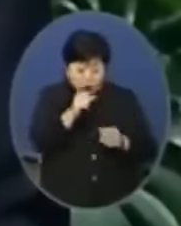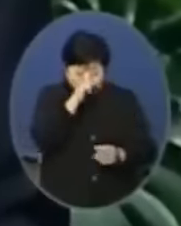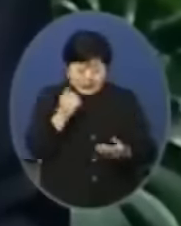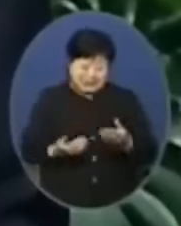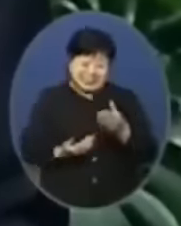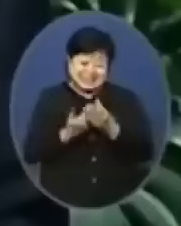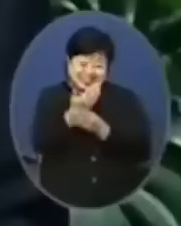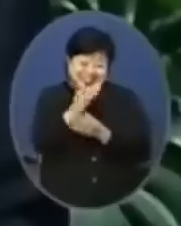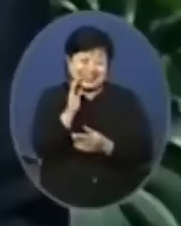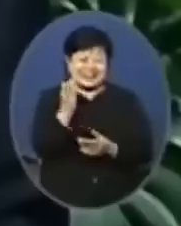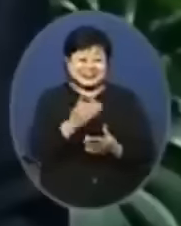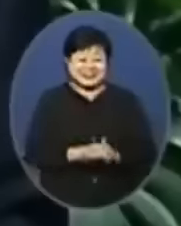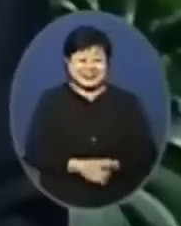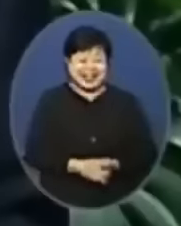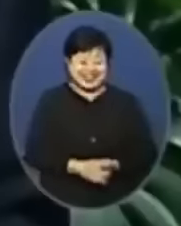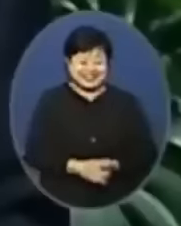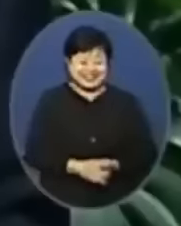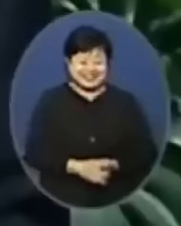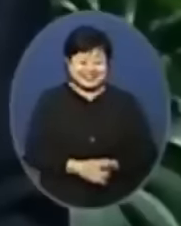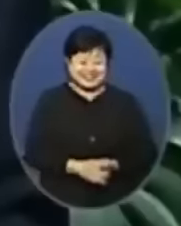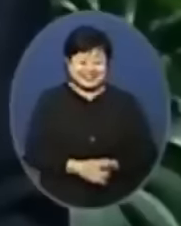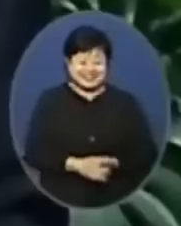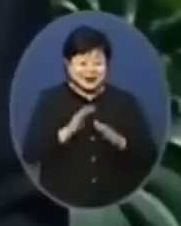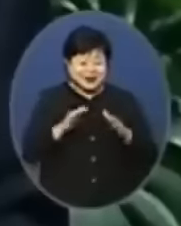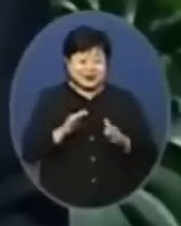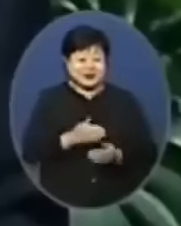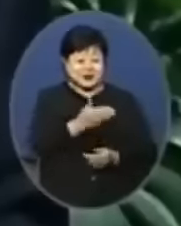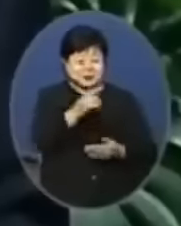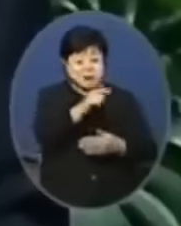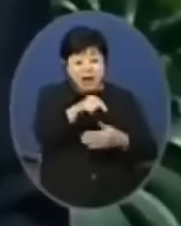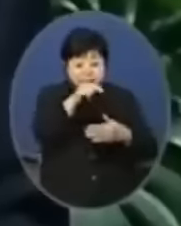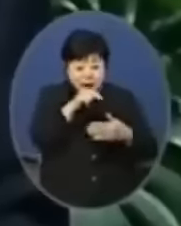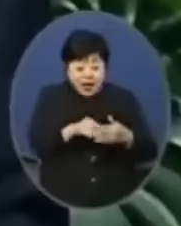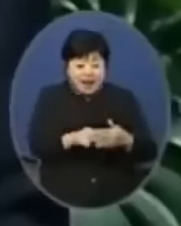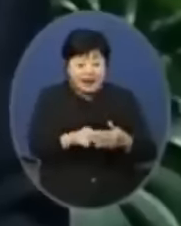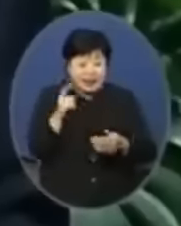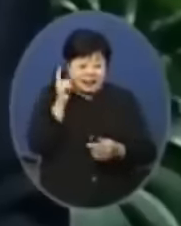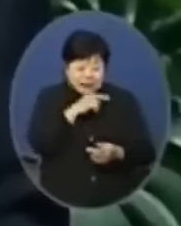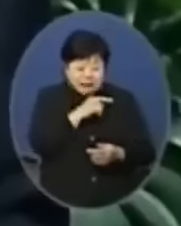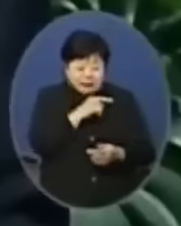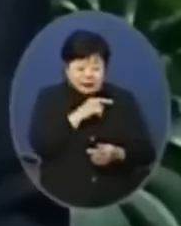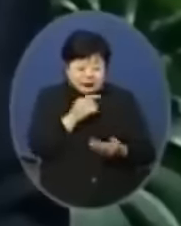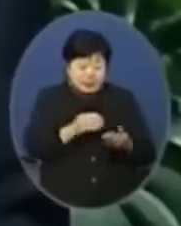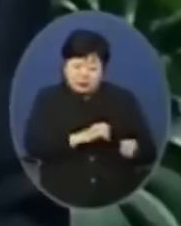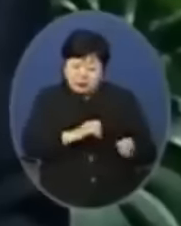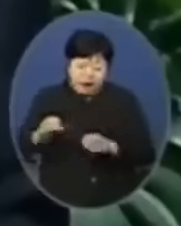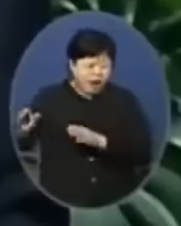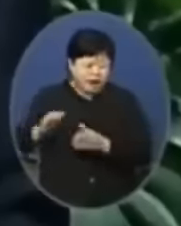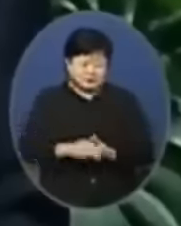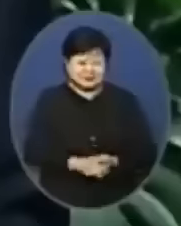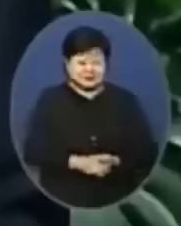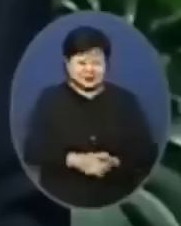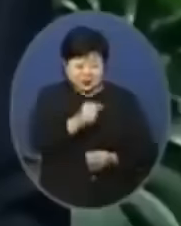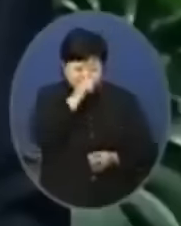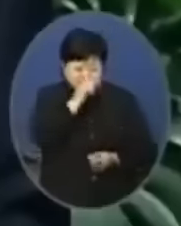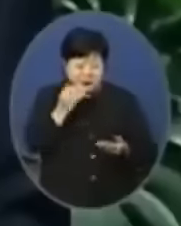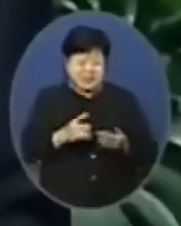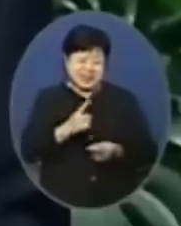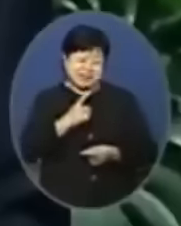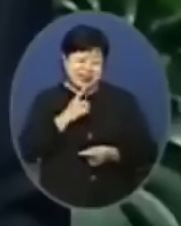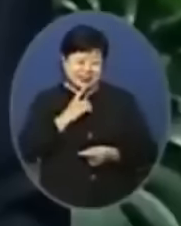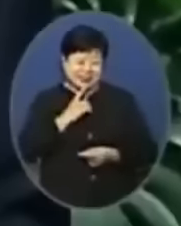일이 일어나는 것입니다. 오늘도 여러분 마음속에 나쁜 일은 다 쫓아내버리고 좋은